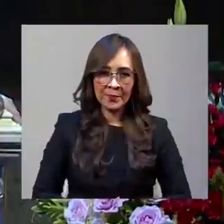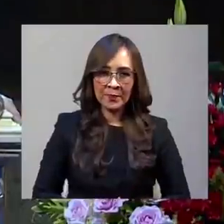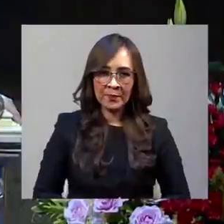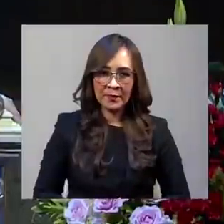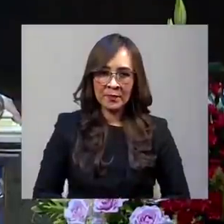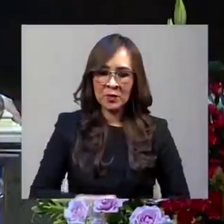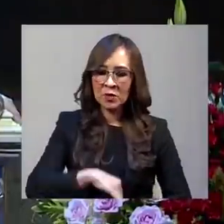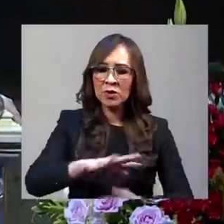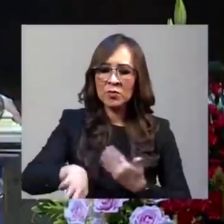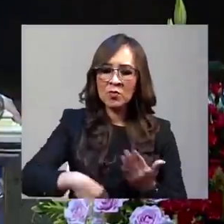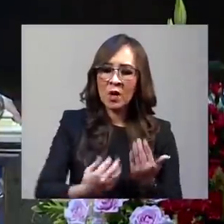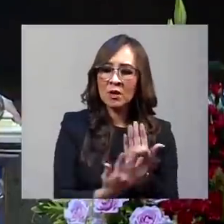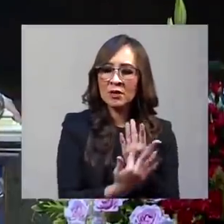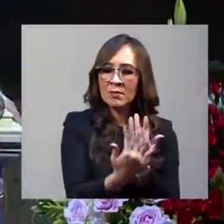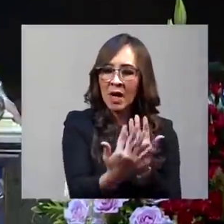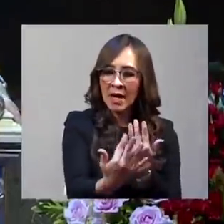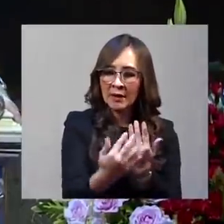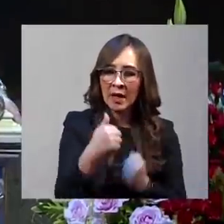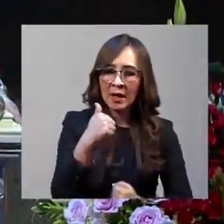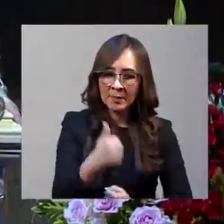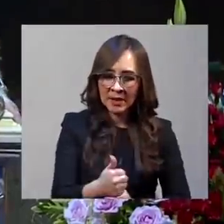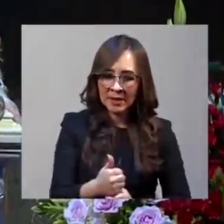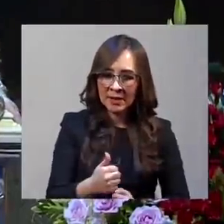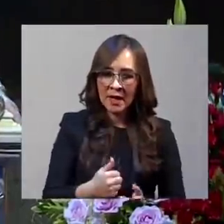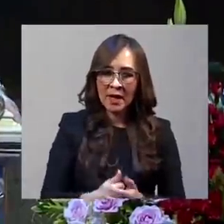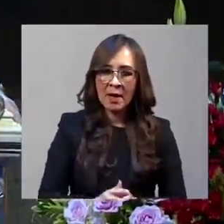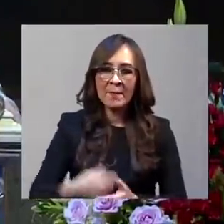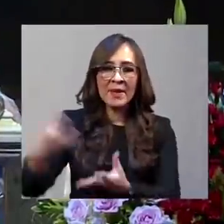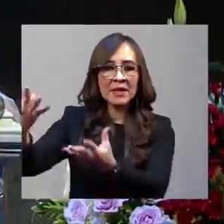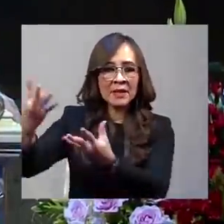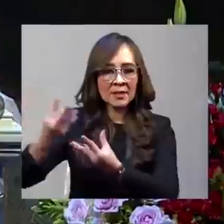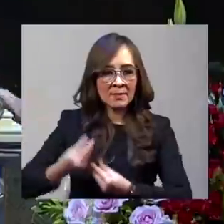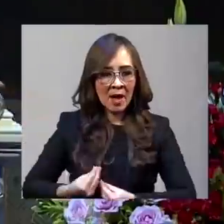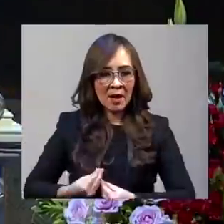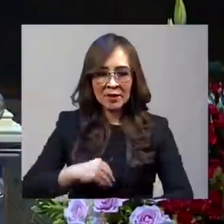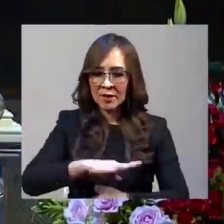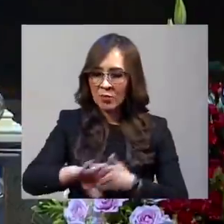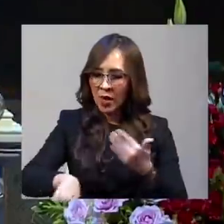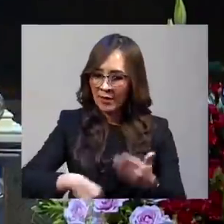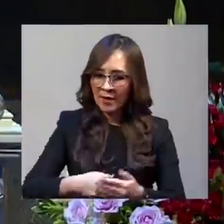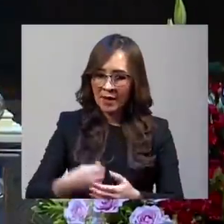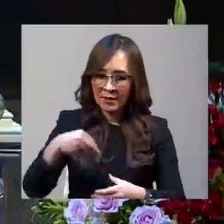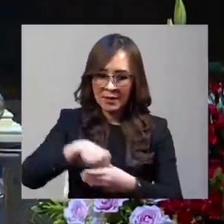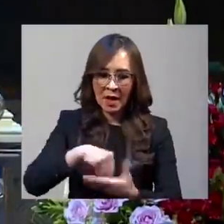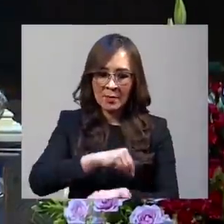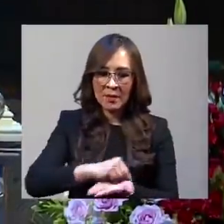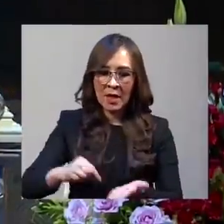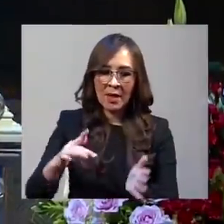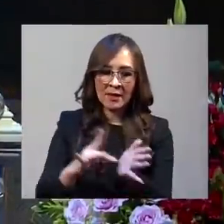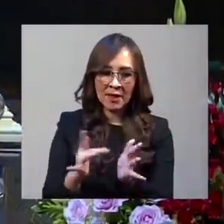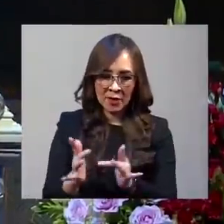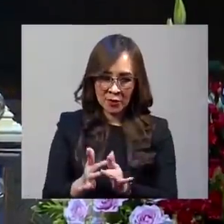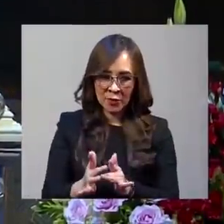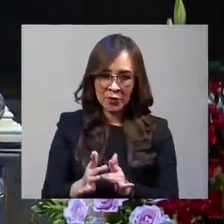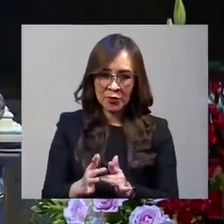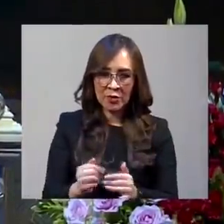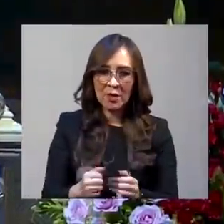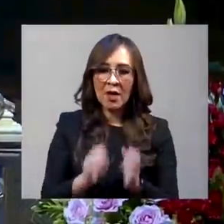mengalami kasih karunia dan rahmat Tuhan yang sempurna. Terima kasih Bapa. Di dalam nama Yesus kami berdoa. Haleluya.